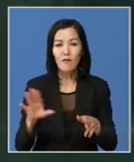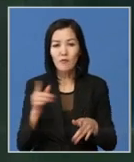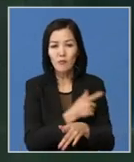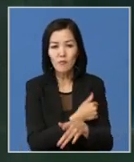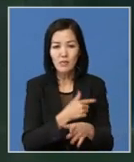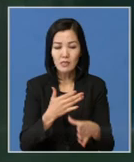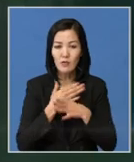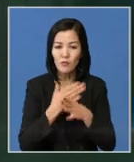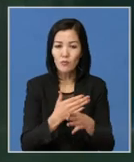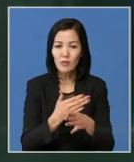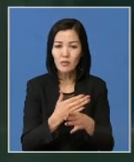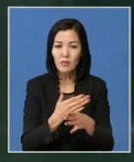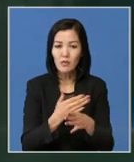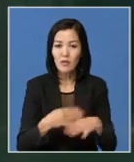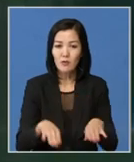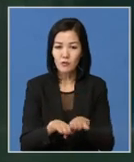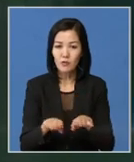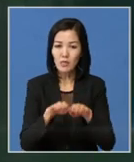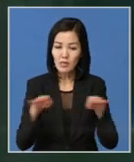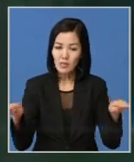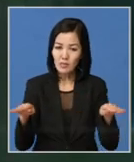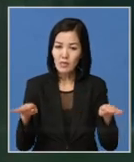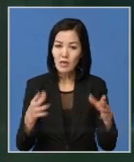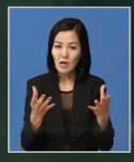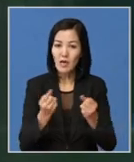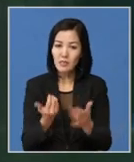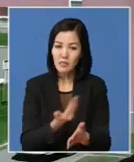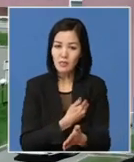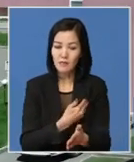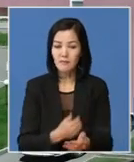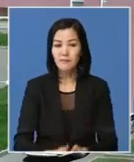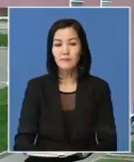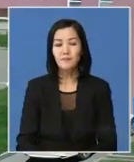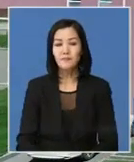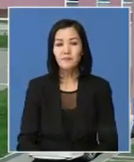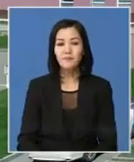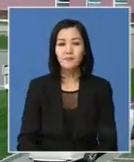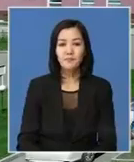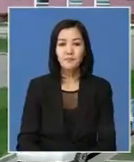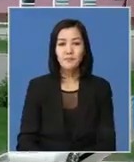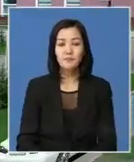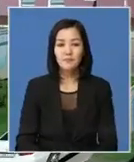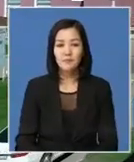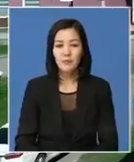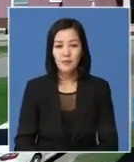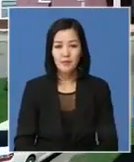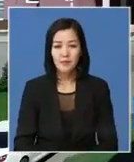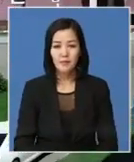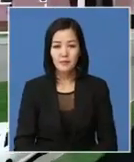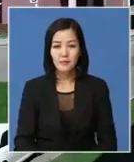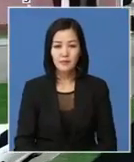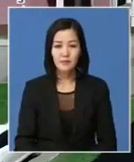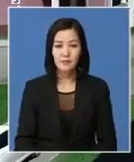медициналық көмектерді сондай дәрежеде бізде де алса екен деген ойларым бар. Роза Дүйсебаева, Айбек Ақшолақов, Жетісу